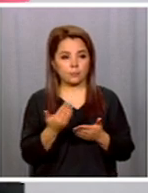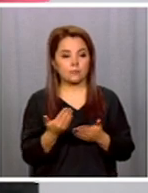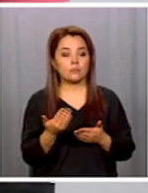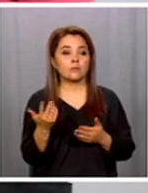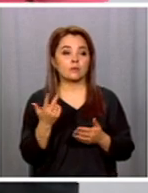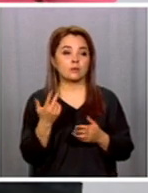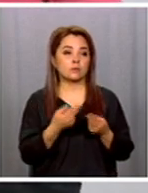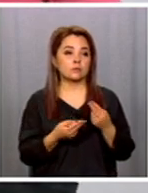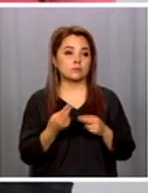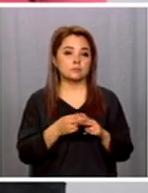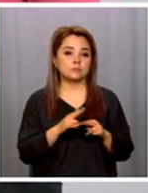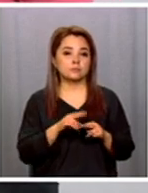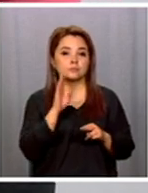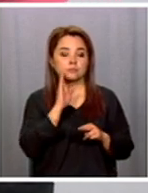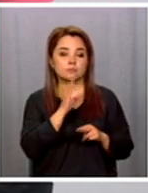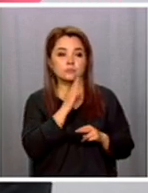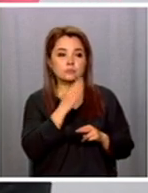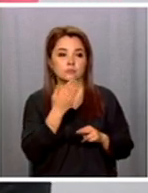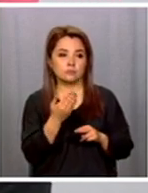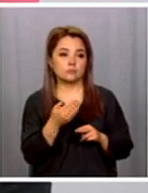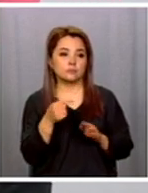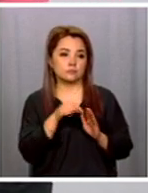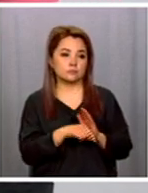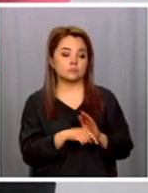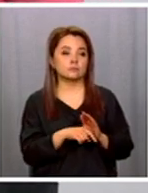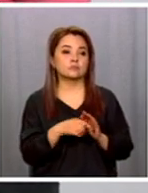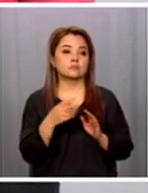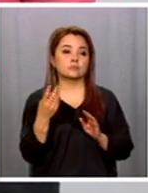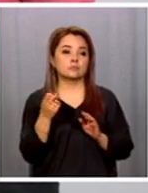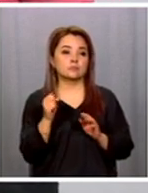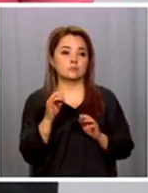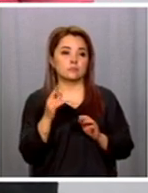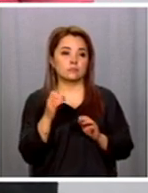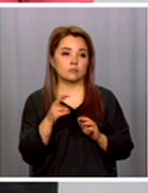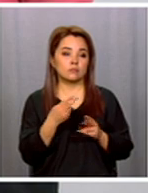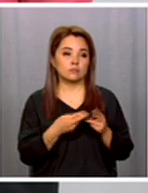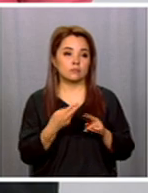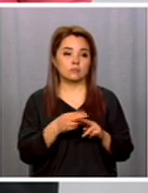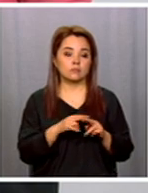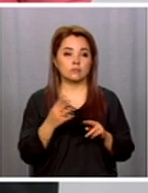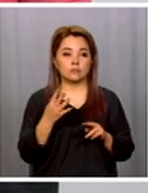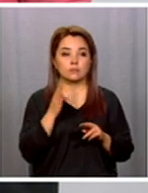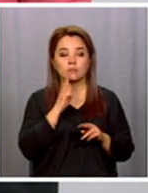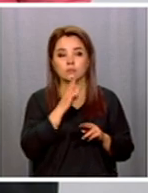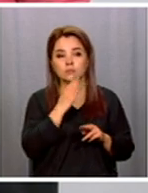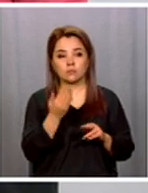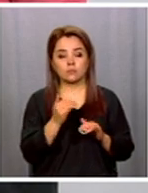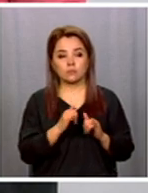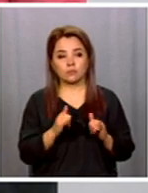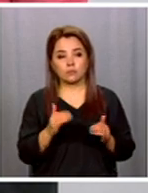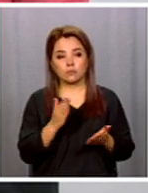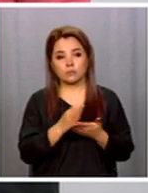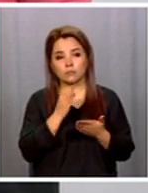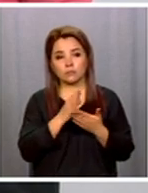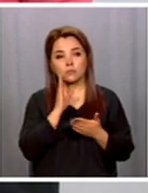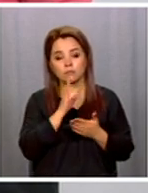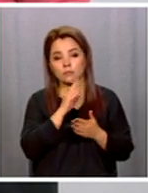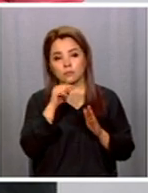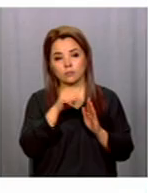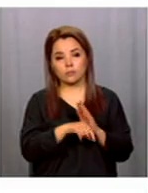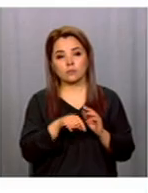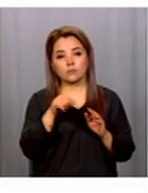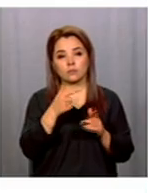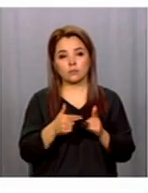Үшінші сурет ол аналық мүк. Ал төртінші сурет архегони. Архегони аналық жыныс мүшесі. Аналық жыныс мүшесінің